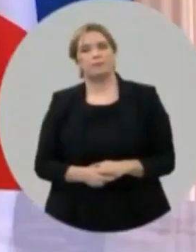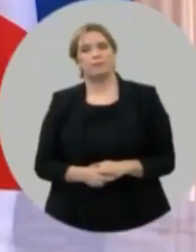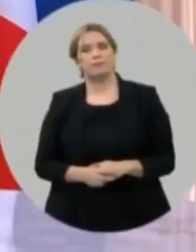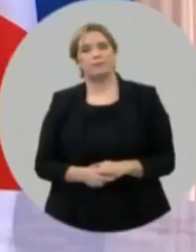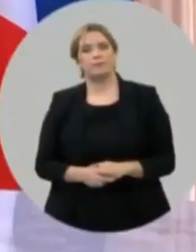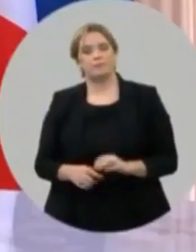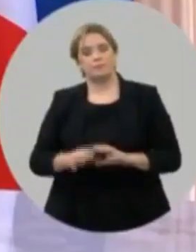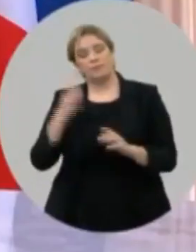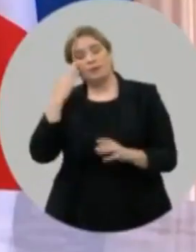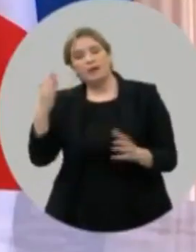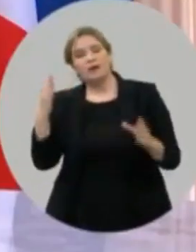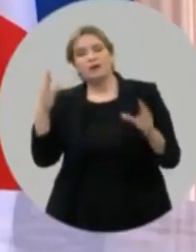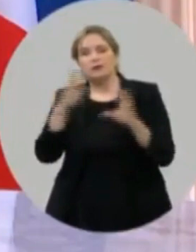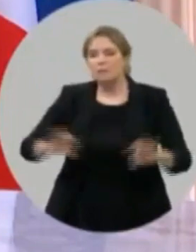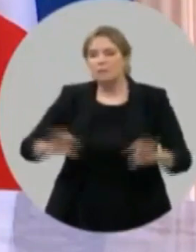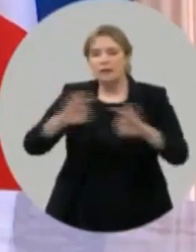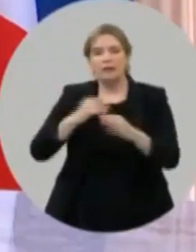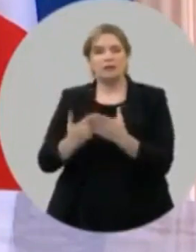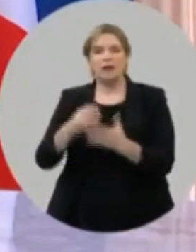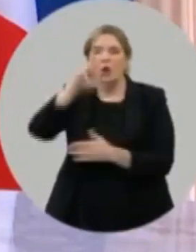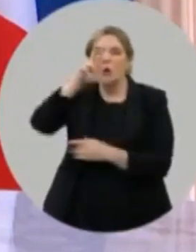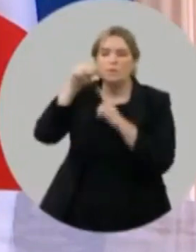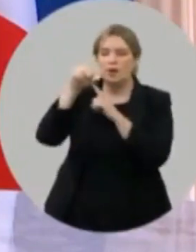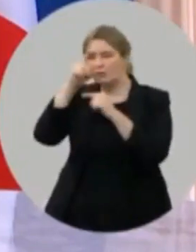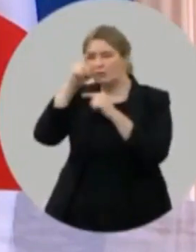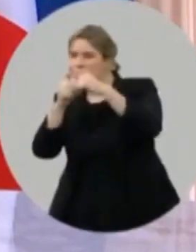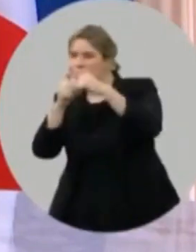Sans cela, sans cette exigence humaniste,